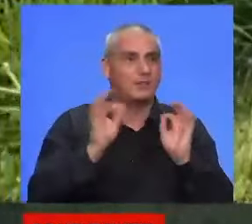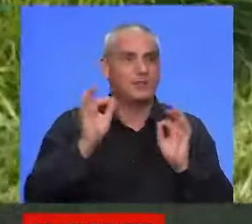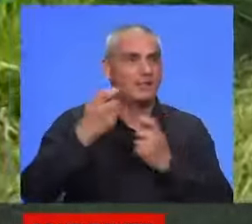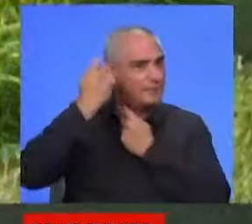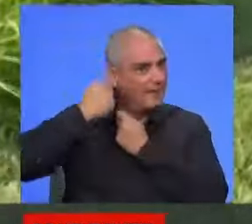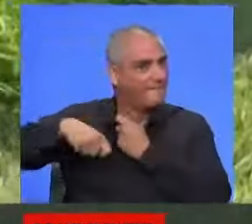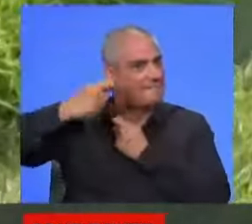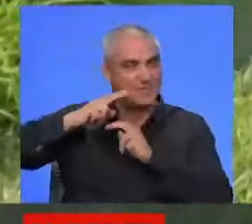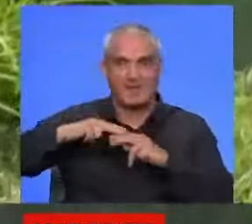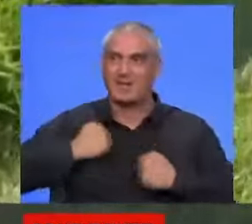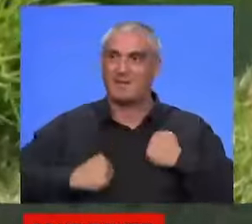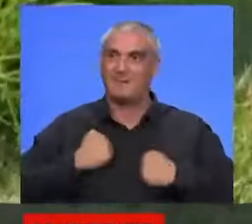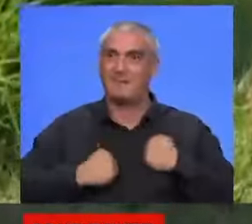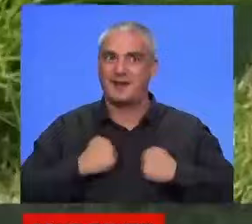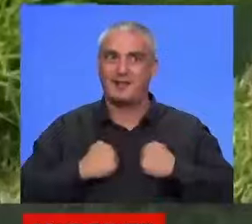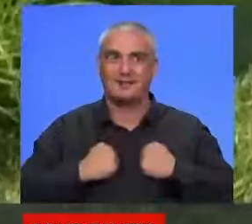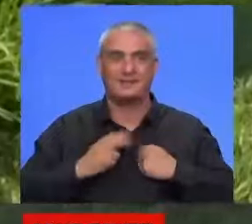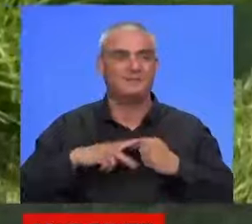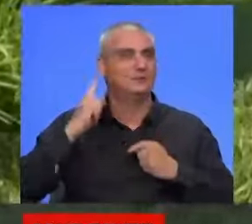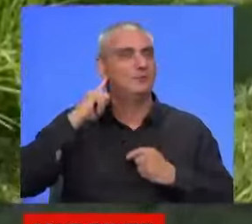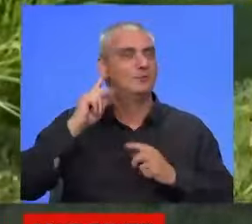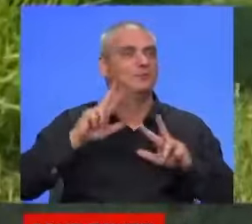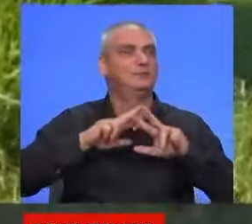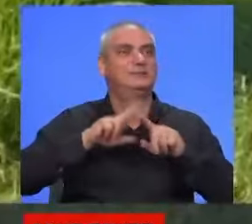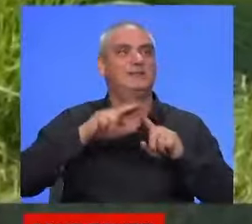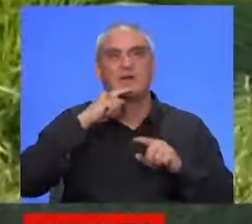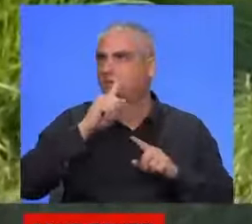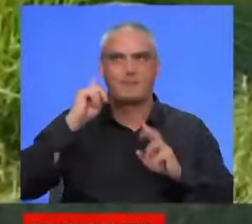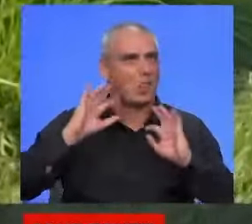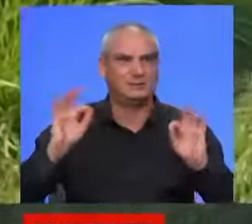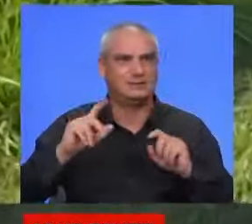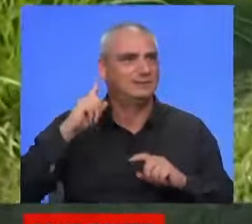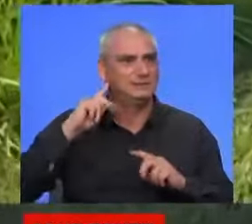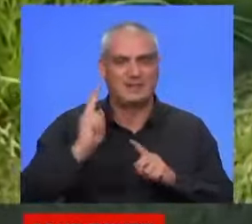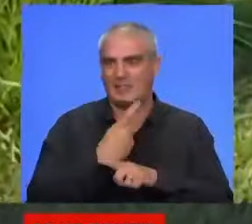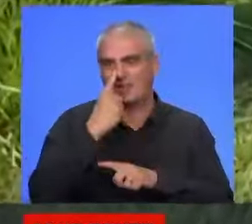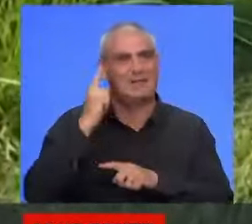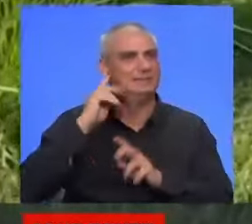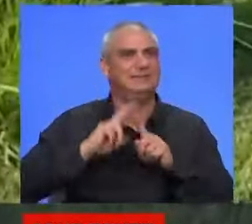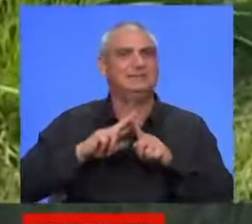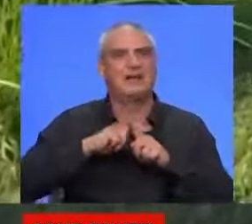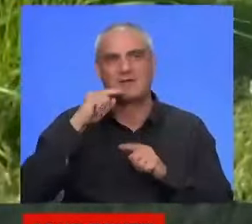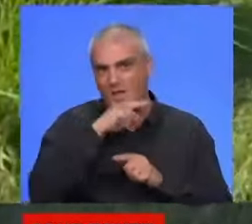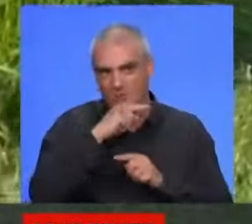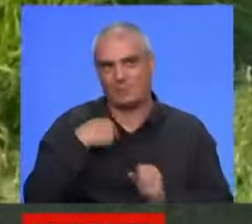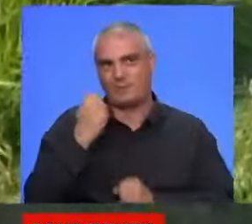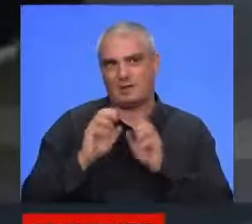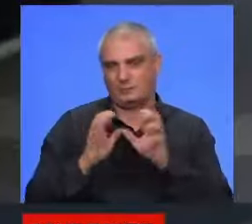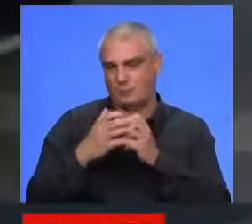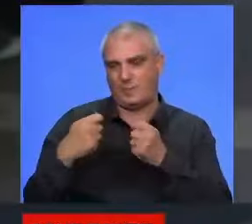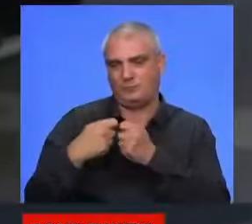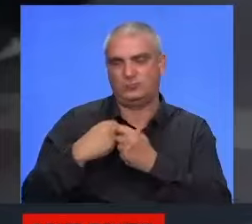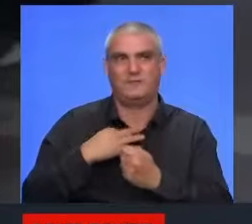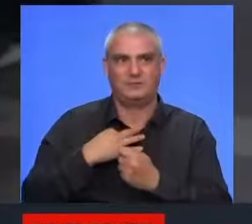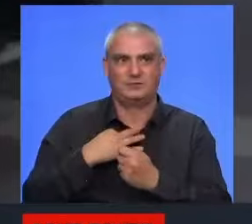אחרי מקלחת, ואז שמענו צבע אדום, וזה לא הזקה, זה להתרגל גם לצבע אדום. רצנו לממד שותפה שלי.